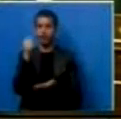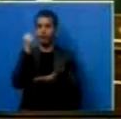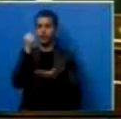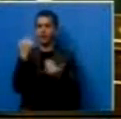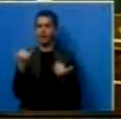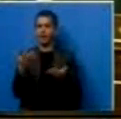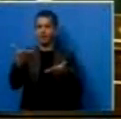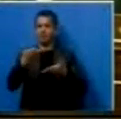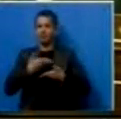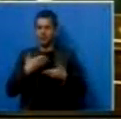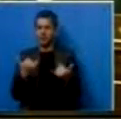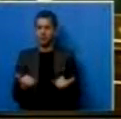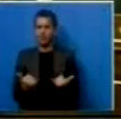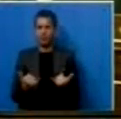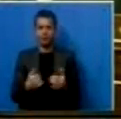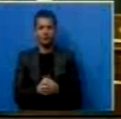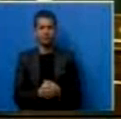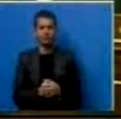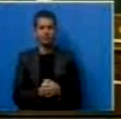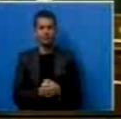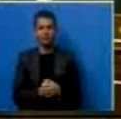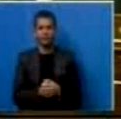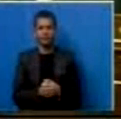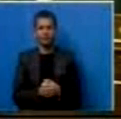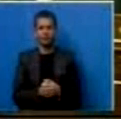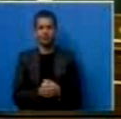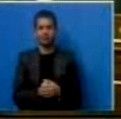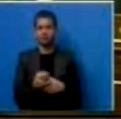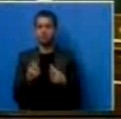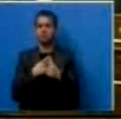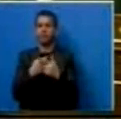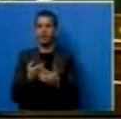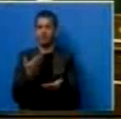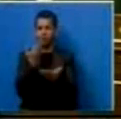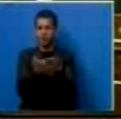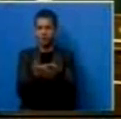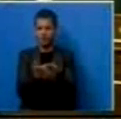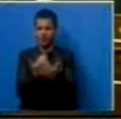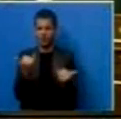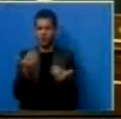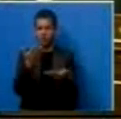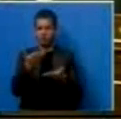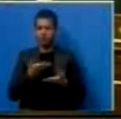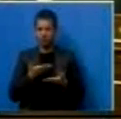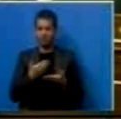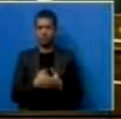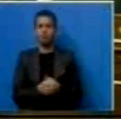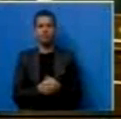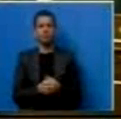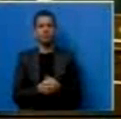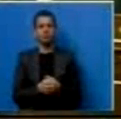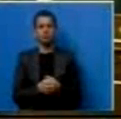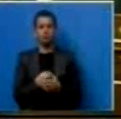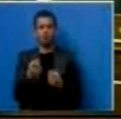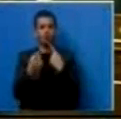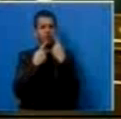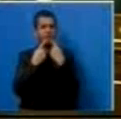cili na është dhënë sot, apo me propozim buxhetin që na është dhënë sot. Diskutimin do